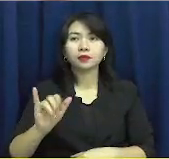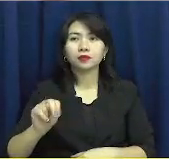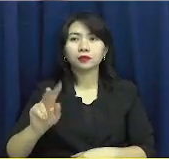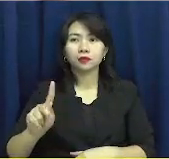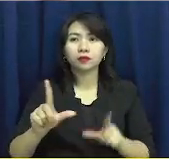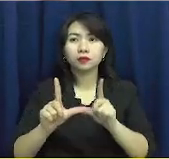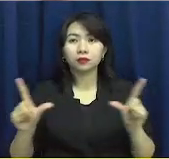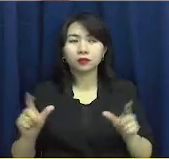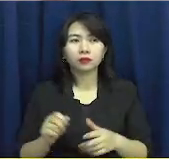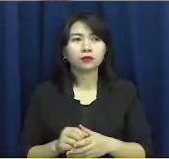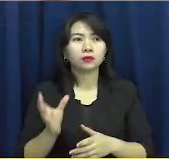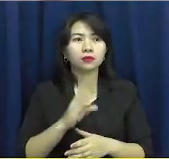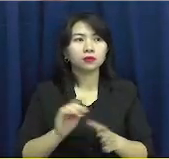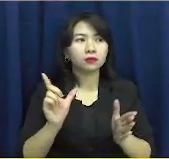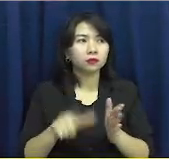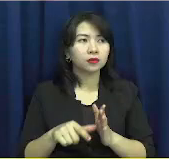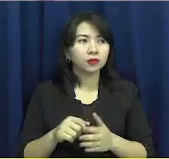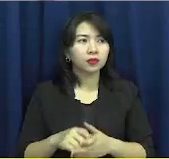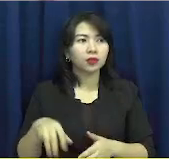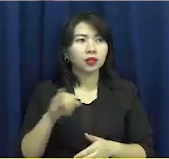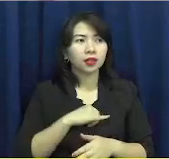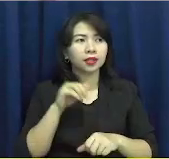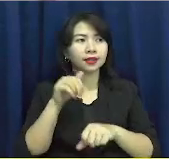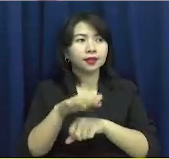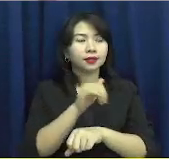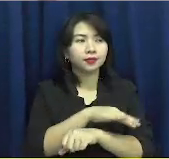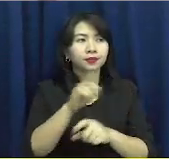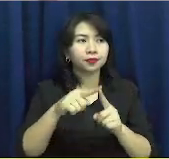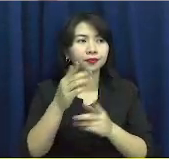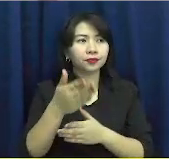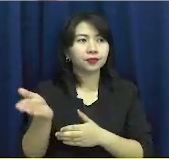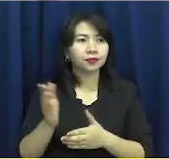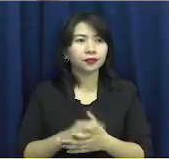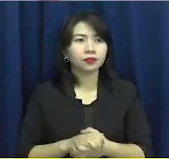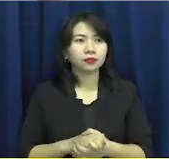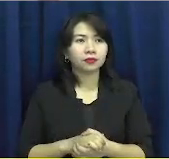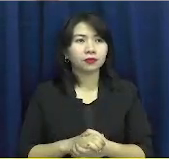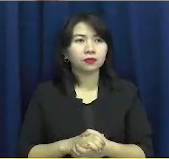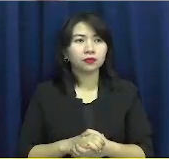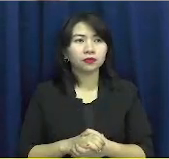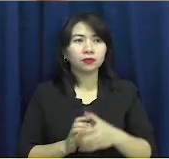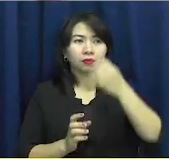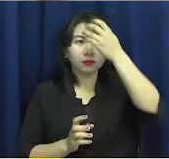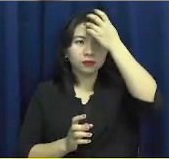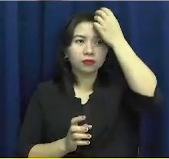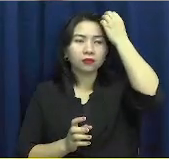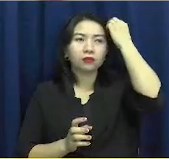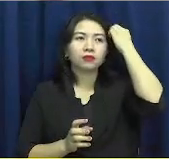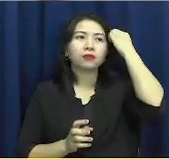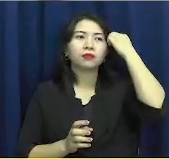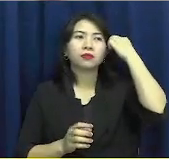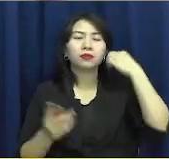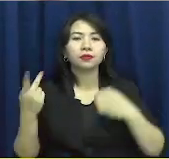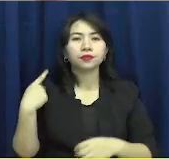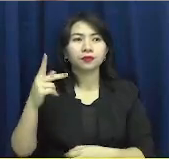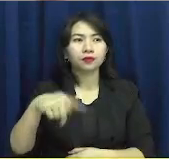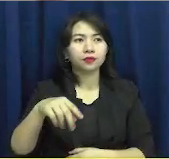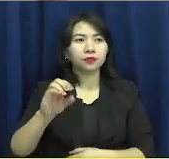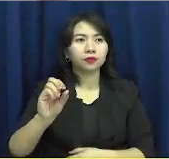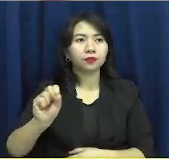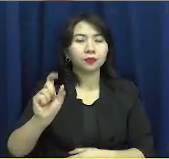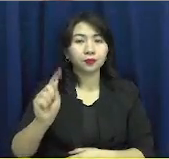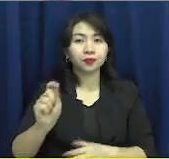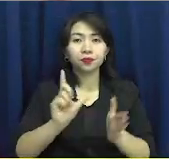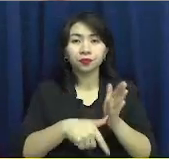dyan mamaya papabasa ko sa'yo, magugulat ka. Yes. Yan ba yung balizizim? Hindi, sir. Ay, hindi pa iba. Nag-post siya, sir, very proud siya.